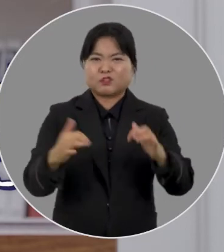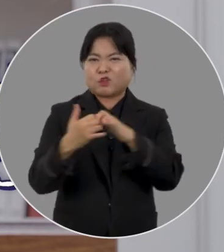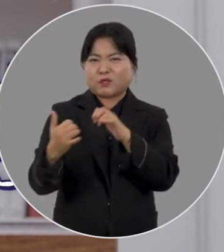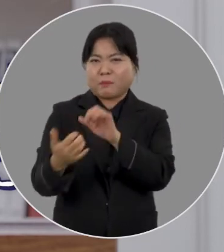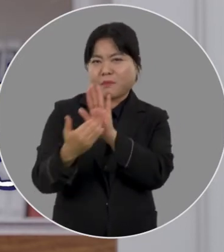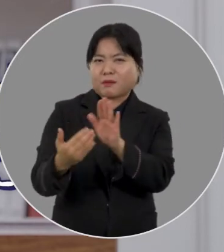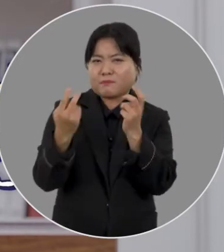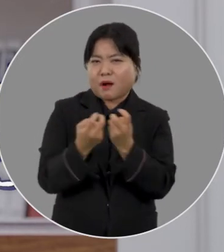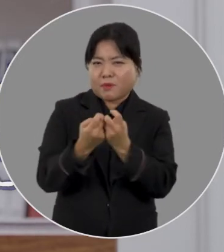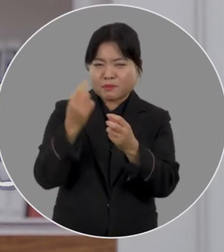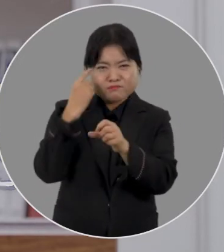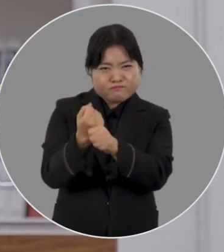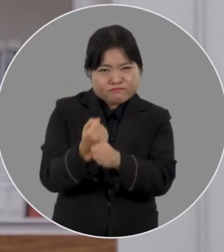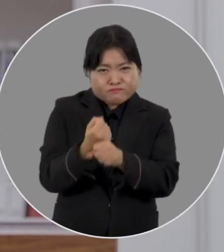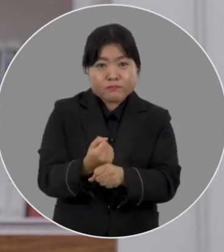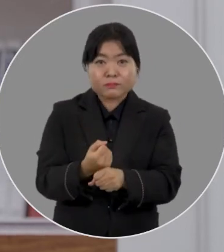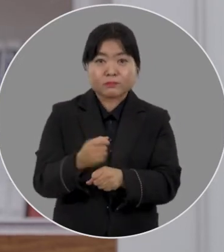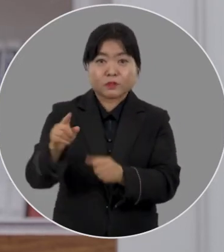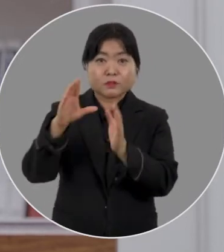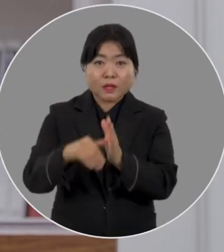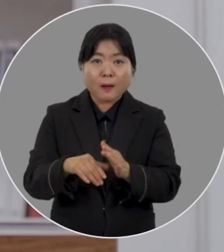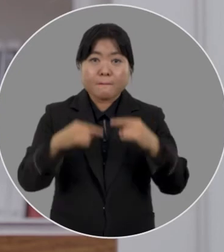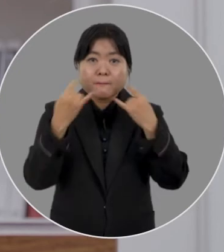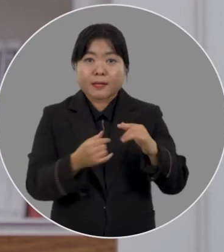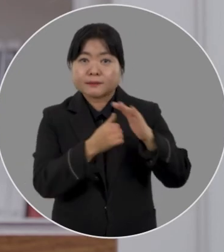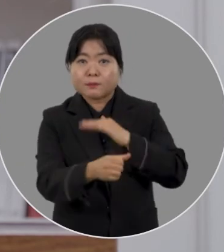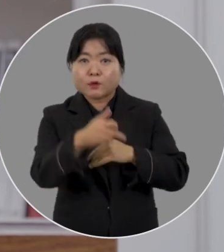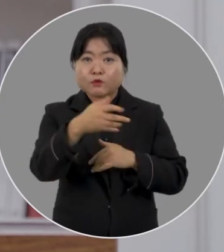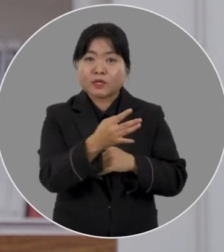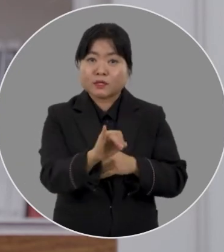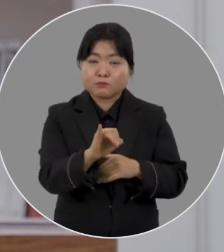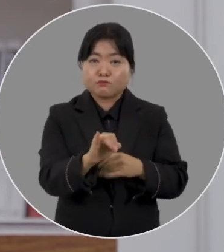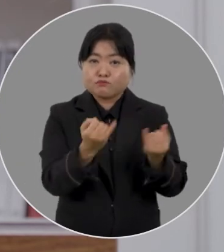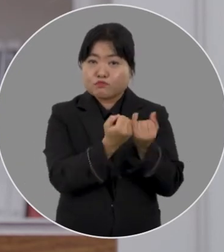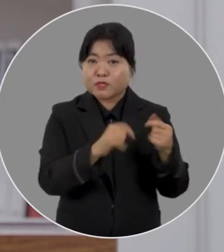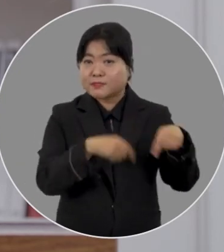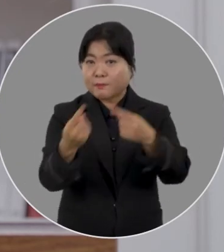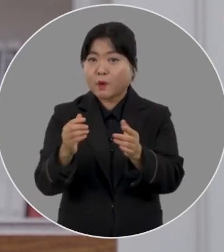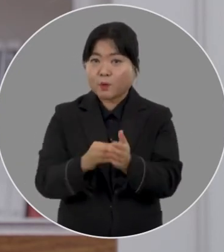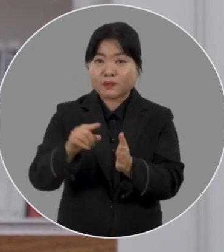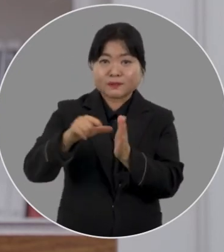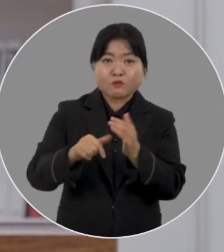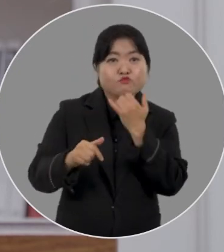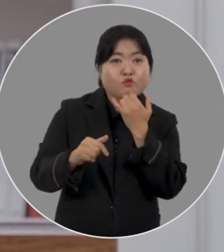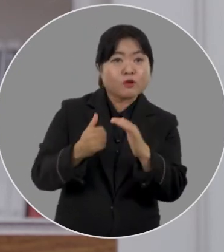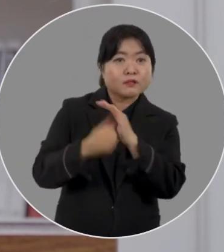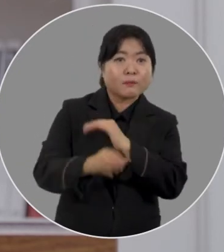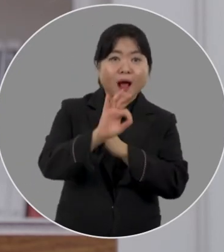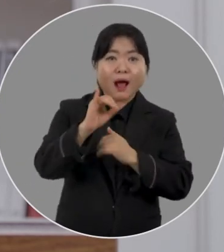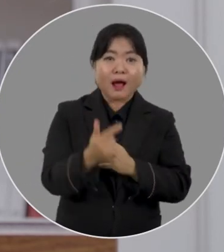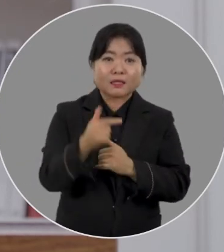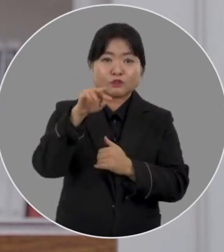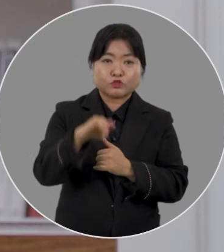길을 찾아보자고 얘기를 해요. 그래서 그때 프랑스 대표로는 이제 퀴리 부인이 이제 참여했고 그 당시 독일